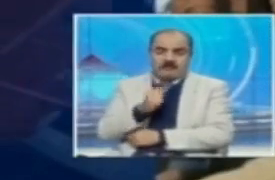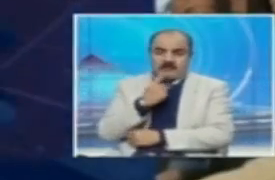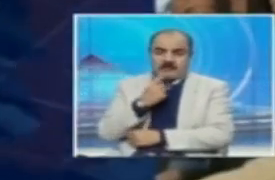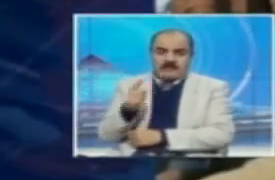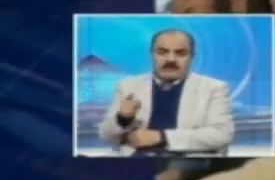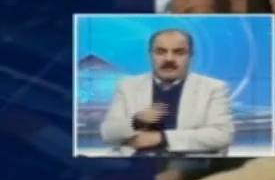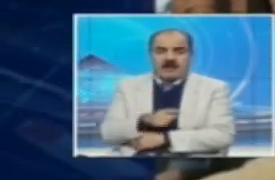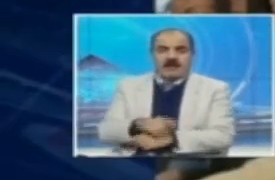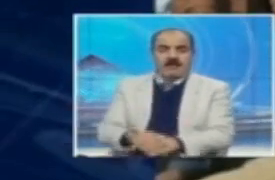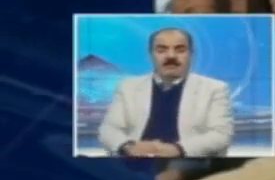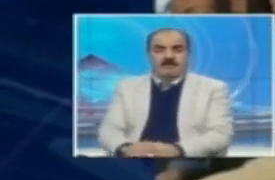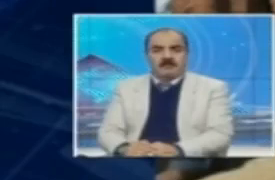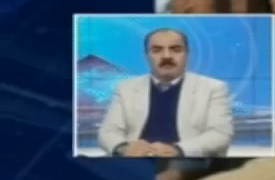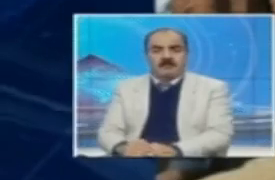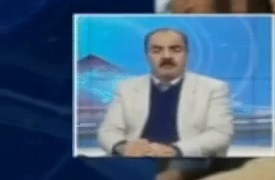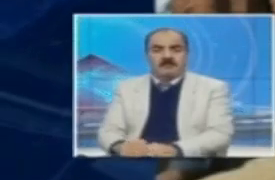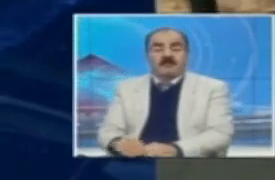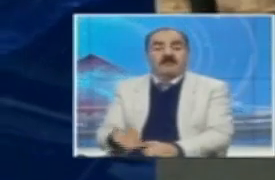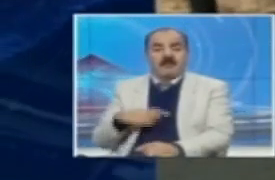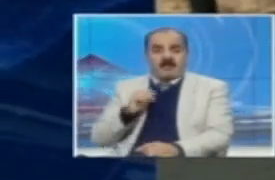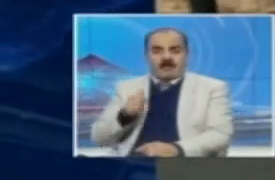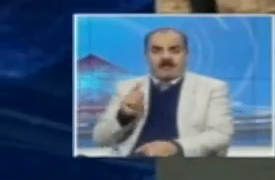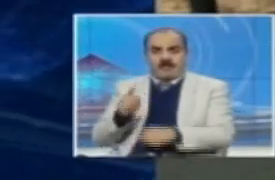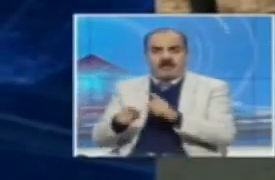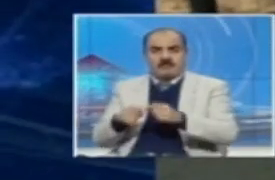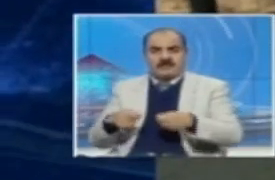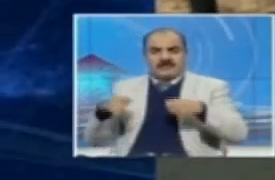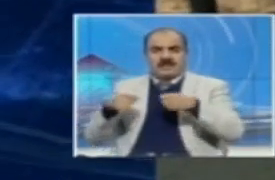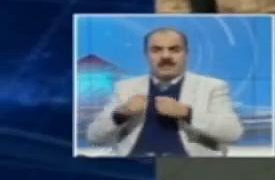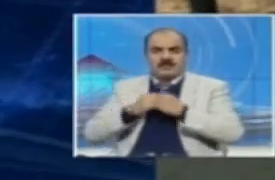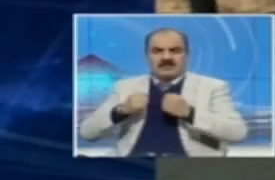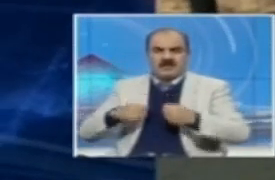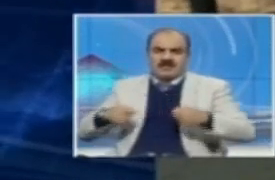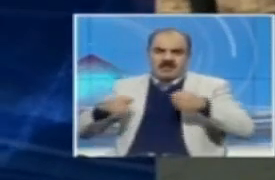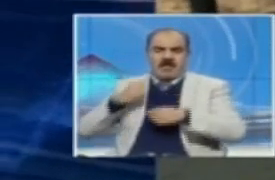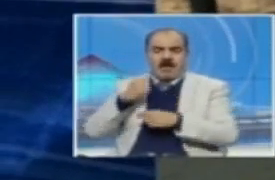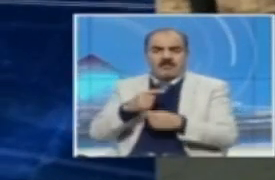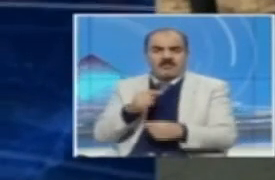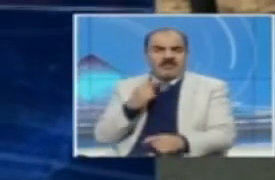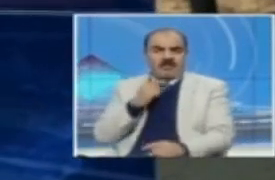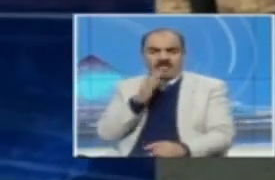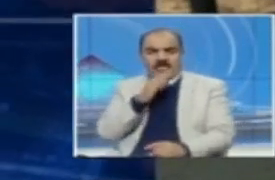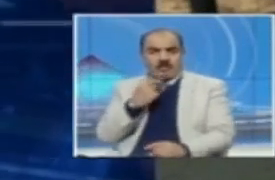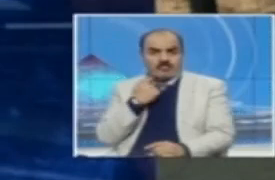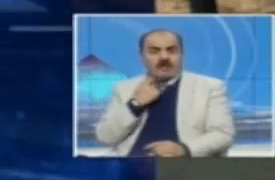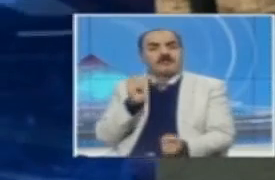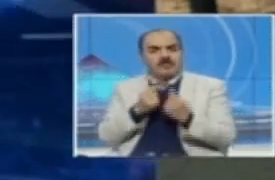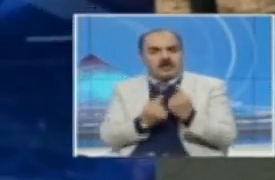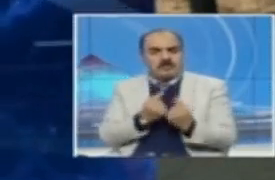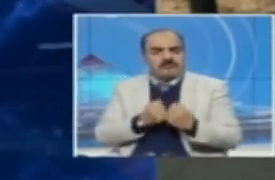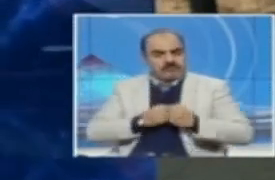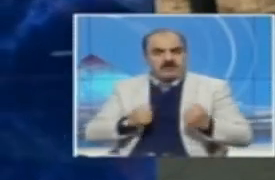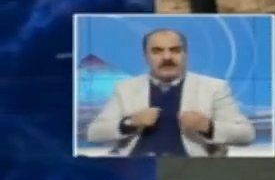فدان خلال الموسم الحالي. كما وجه بضرورة زيادة المساحة واستخدام الأراضي المستصلحة لزراعتها